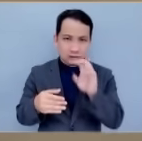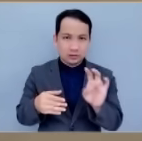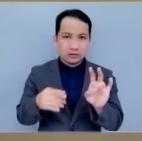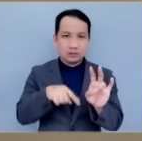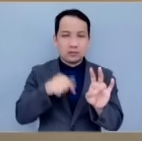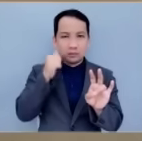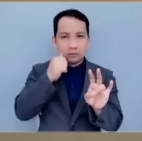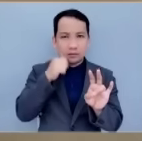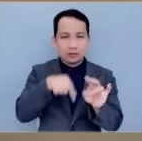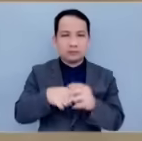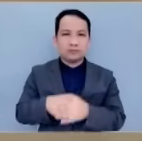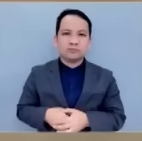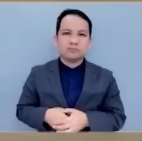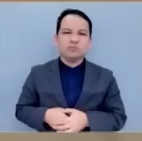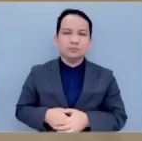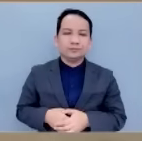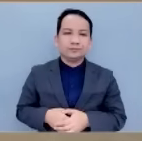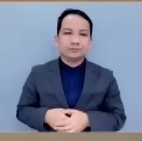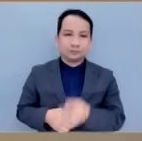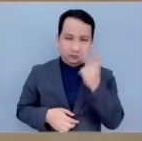dalagita.